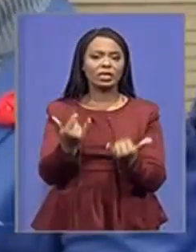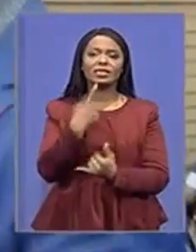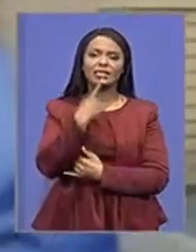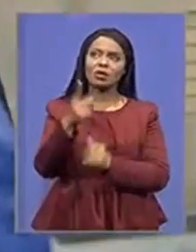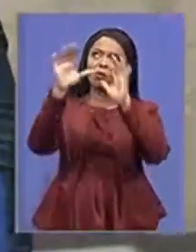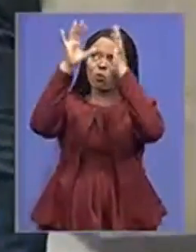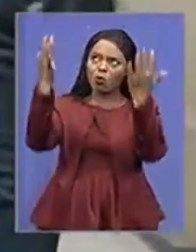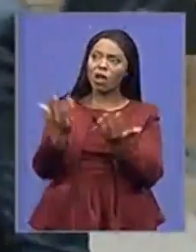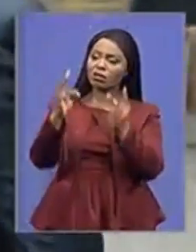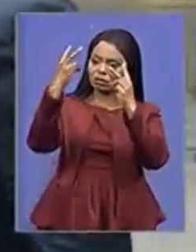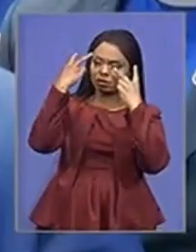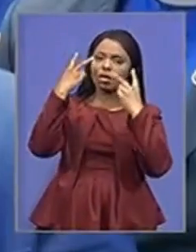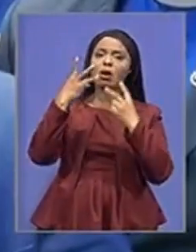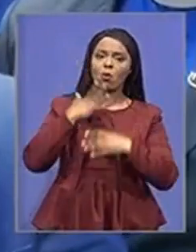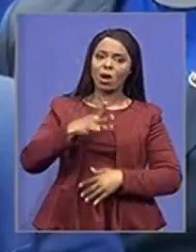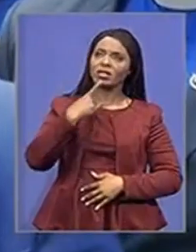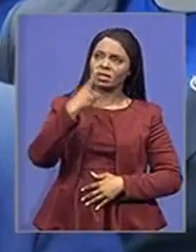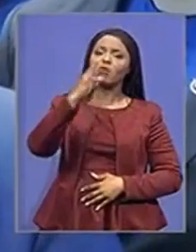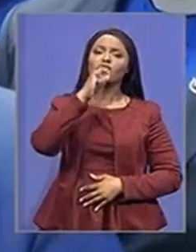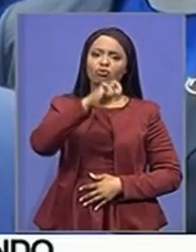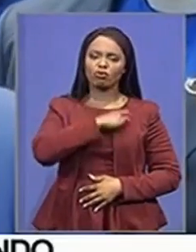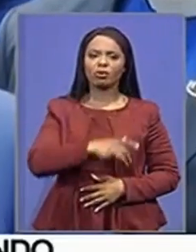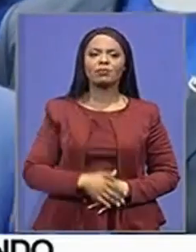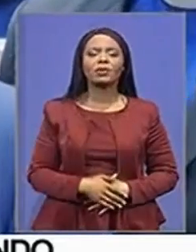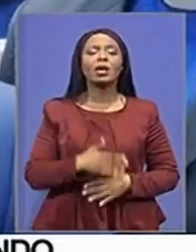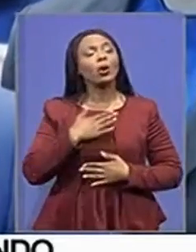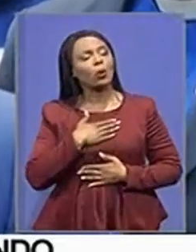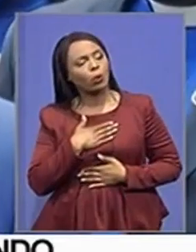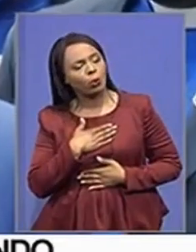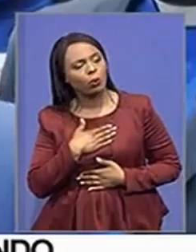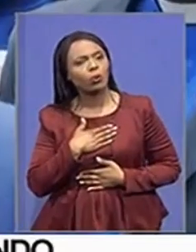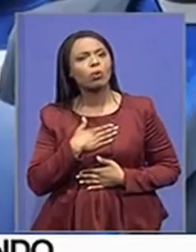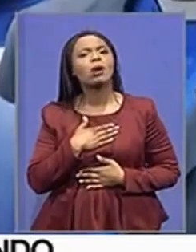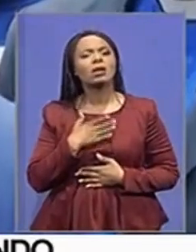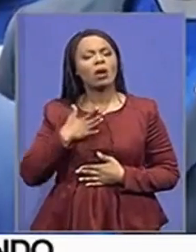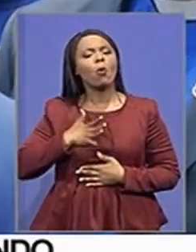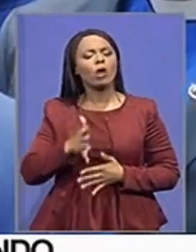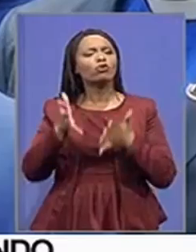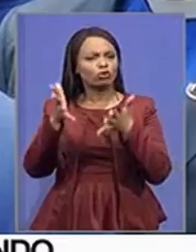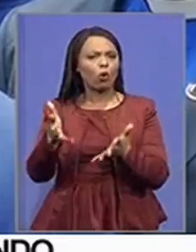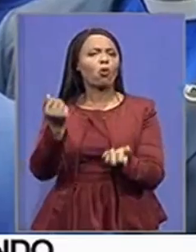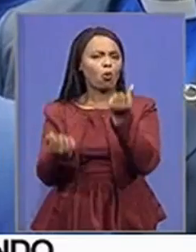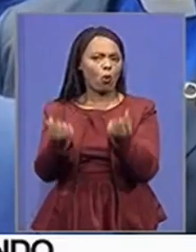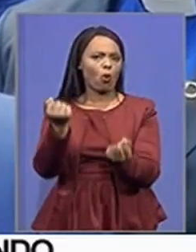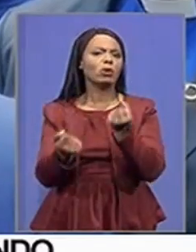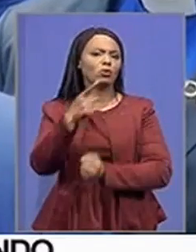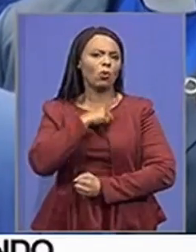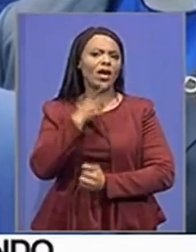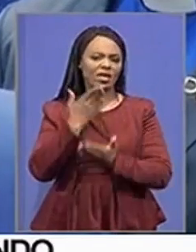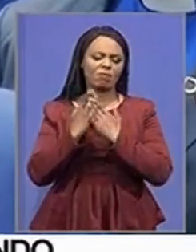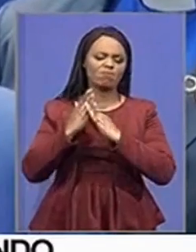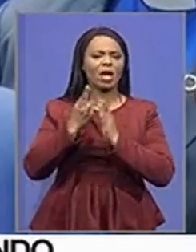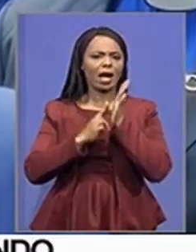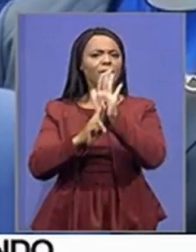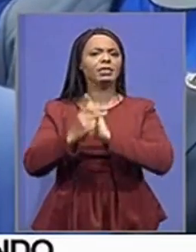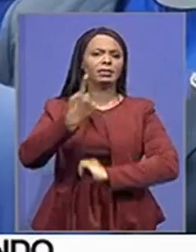itse nnete. E fitlhile mo ne ke e batla teng, e fitlhile court mo ke tsebang ke tla kgona go ipuelela nke ka nna ka